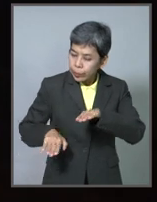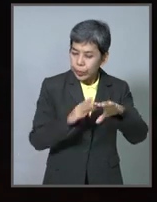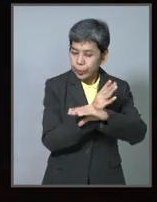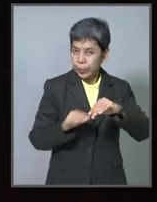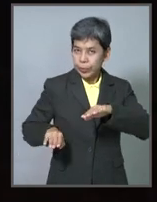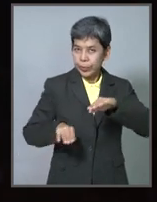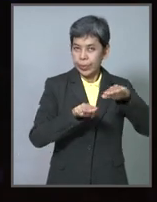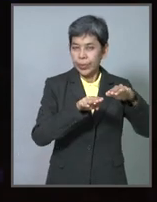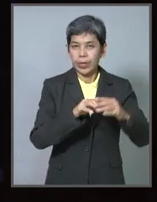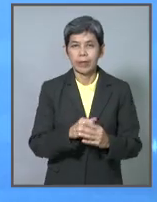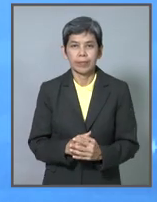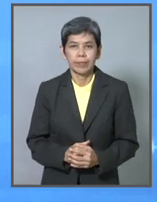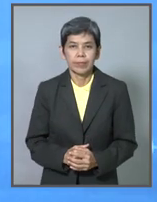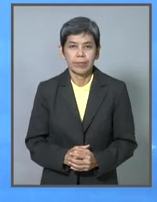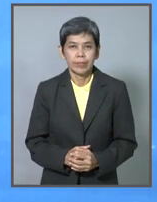ข้างหลัง